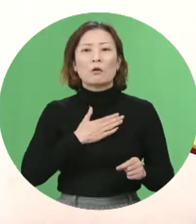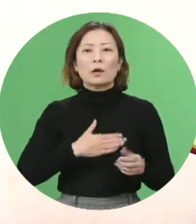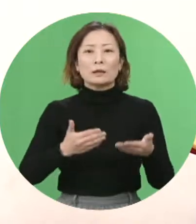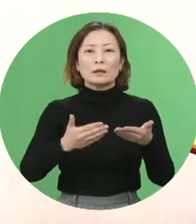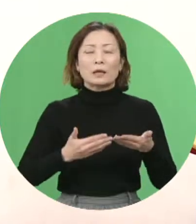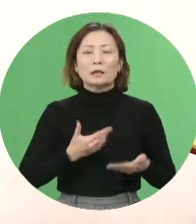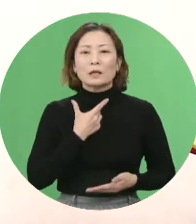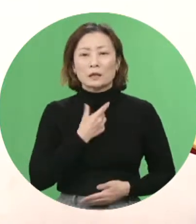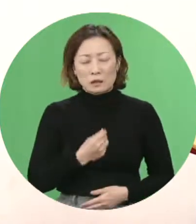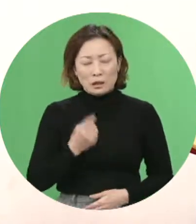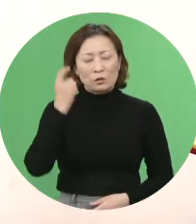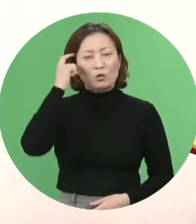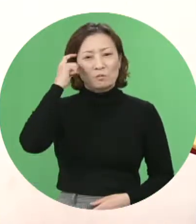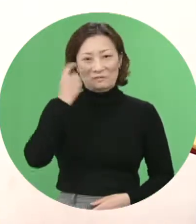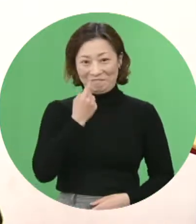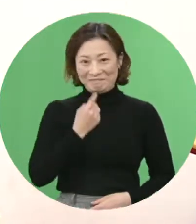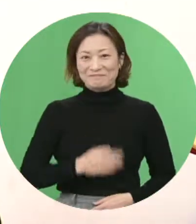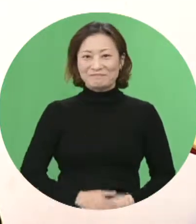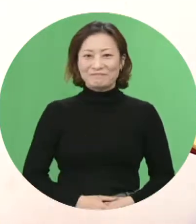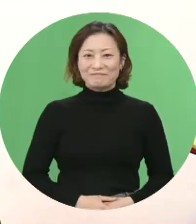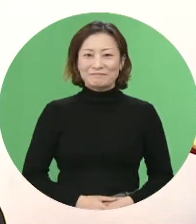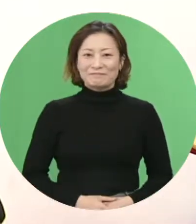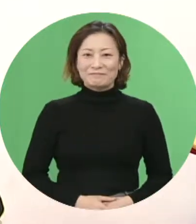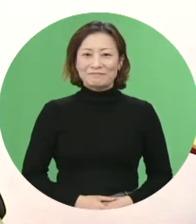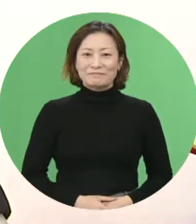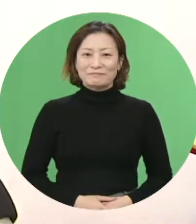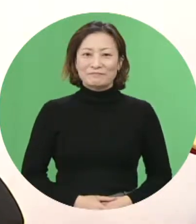かっていただきたいなというふうに思います。はい。